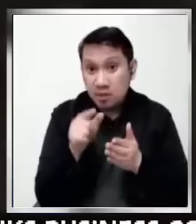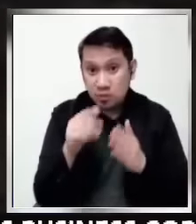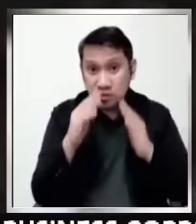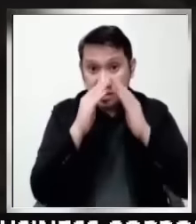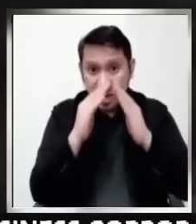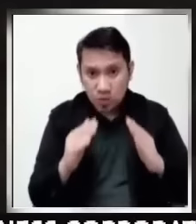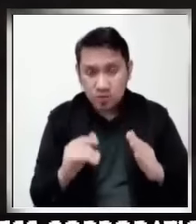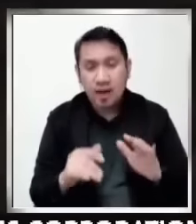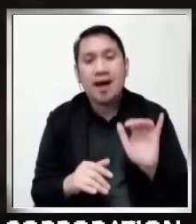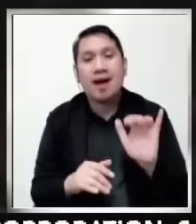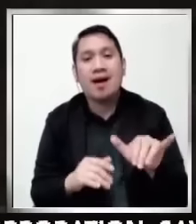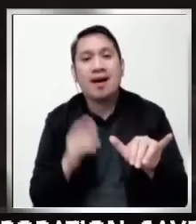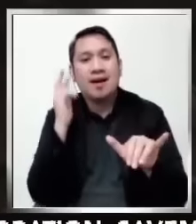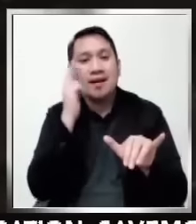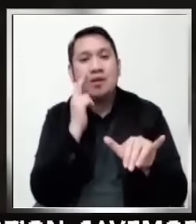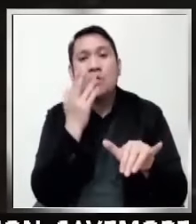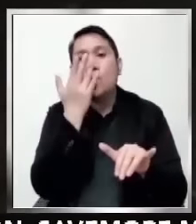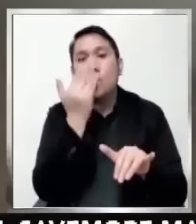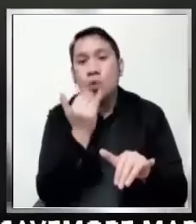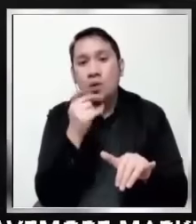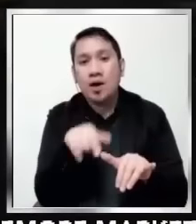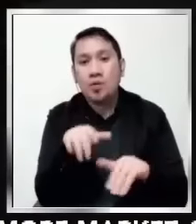kung bakit bumigay ang lupa.